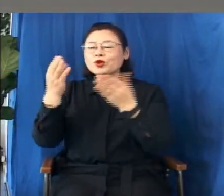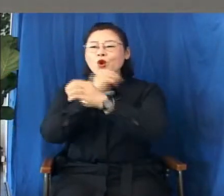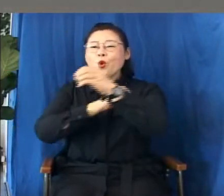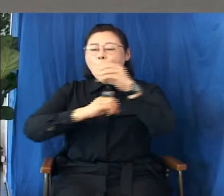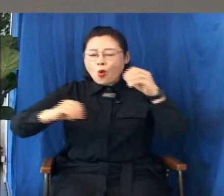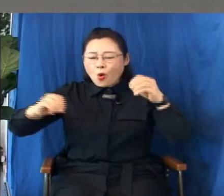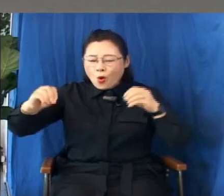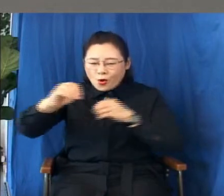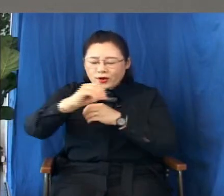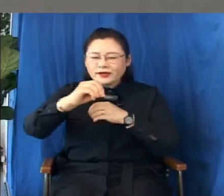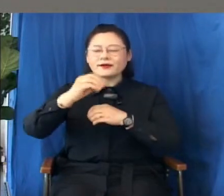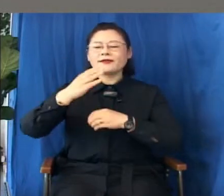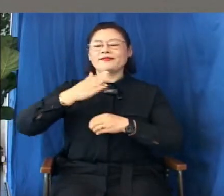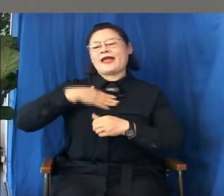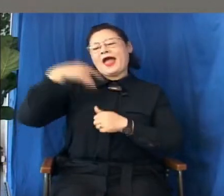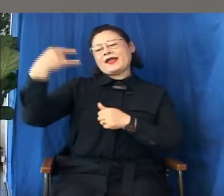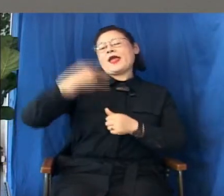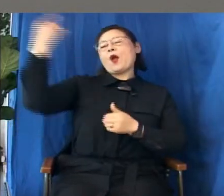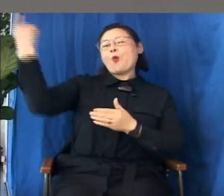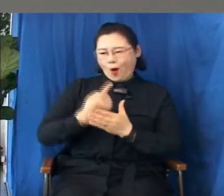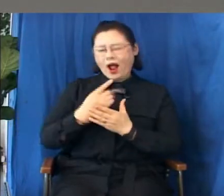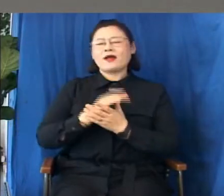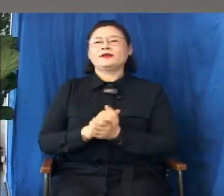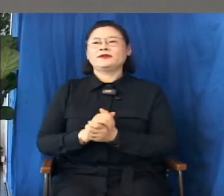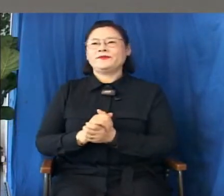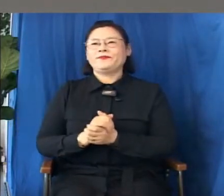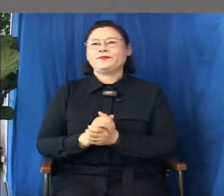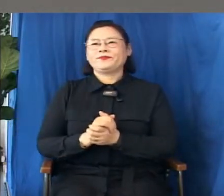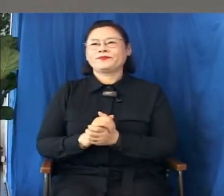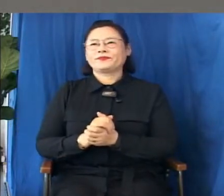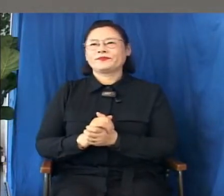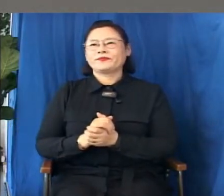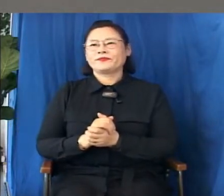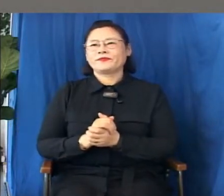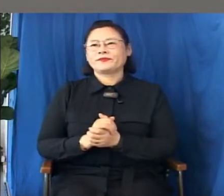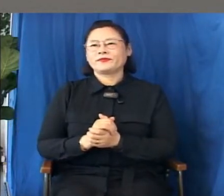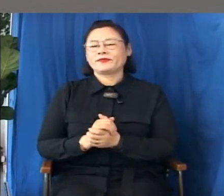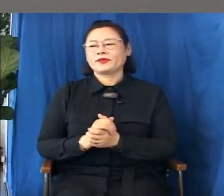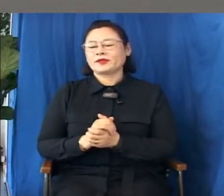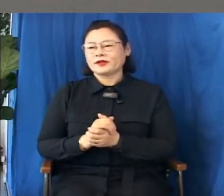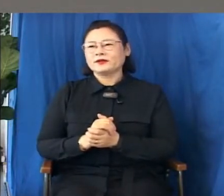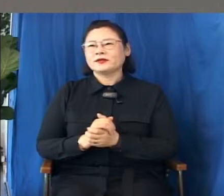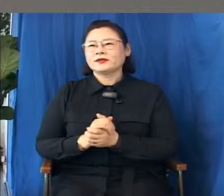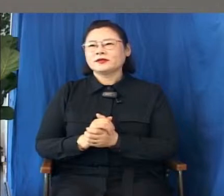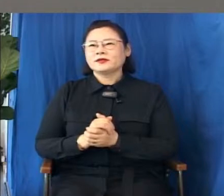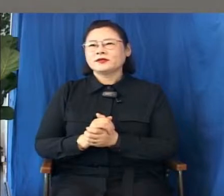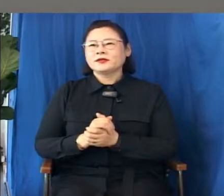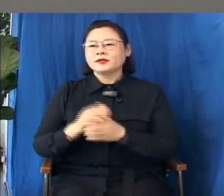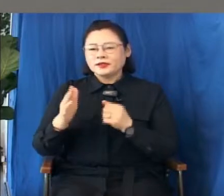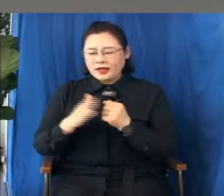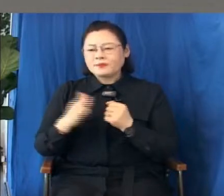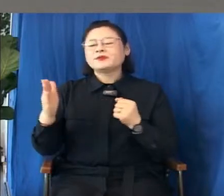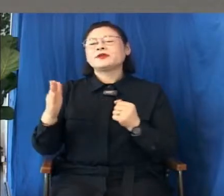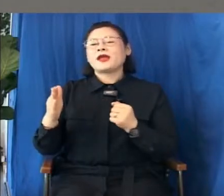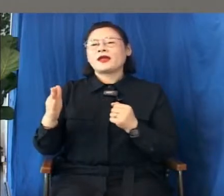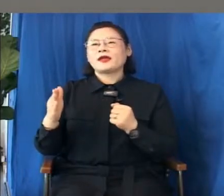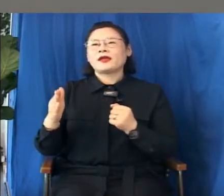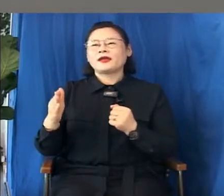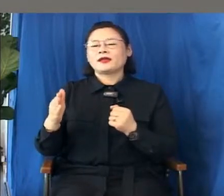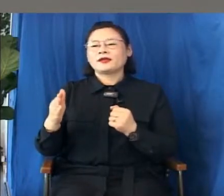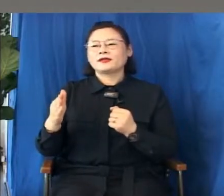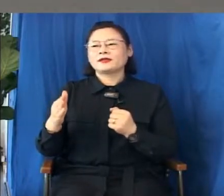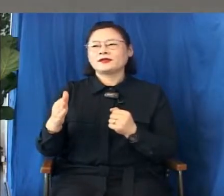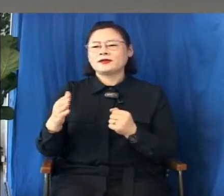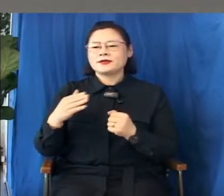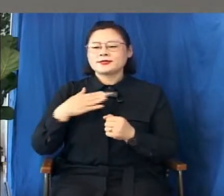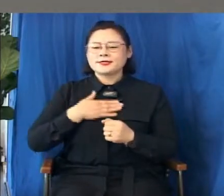한 사람은 축복받을 그릇이 아닐 경우가 많아요. 그럼 그 축복이 나에게 돌아오는 거예요. 그래서 기회다 그러고서 막 축복을